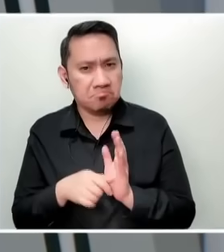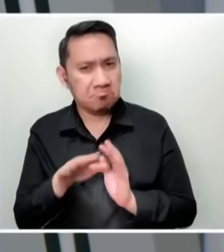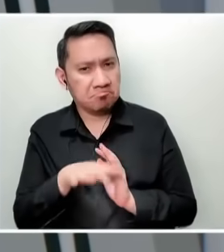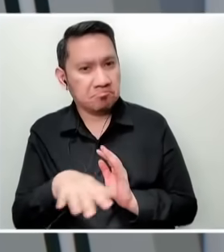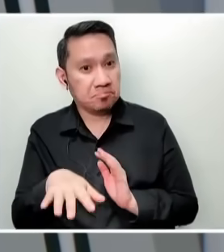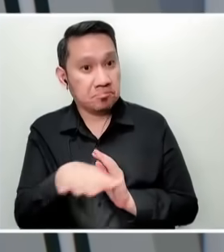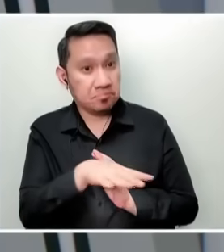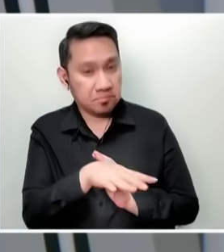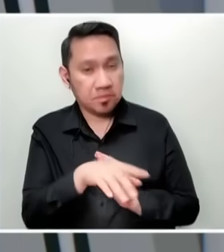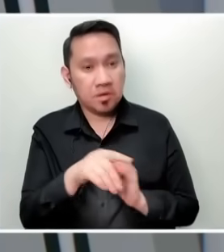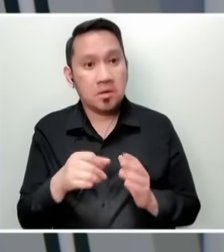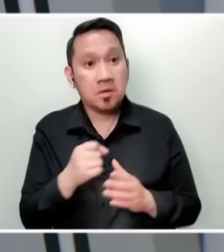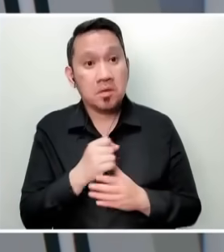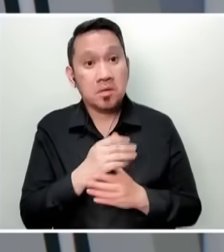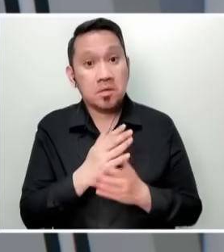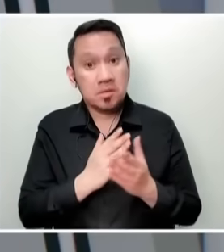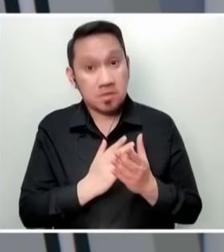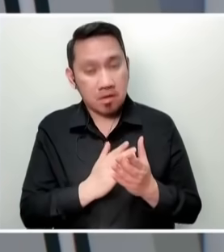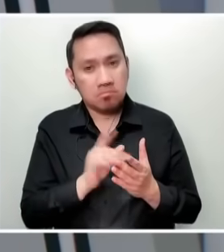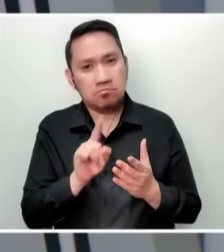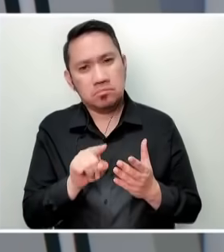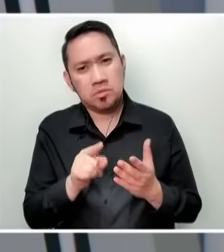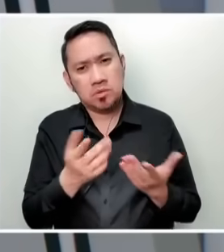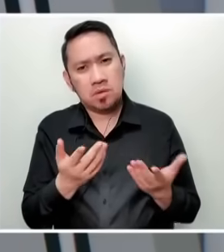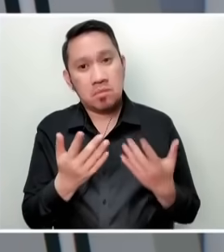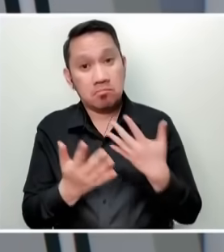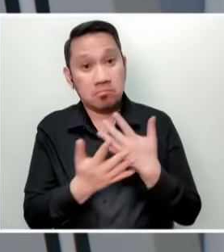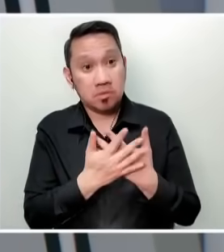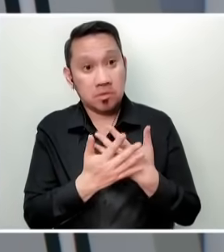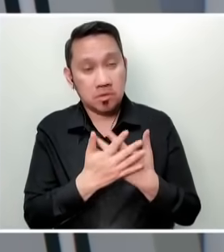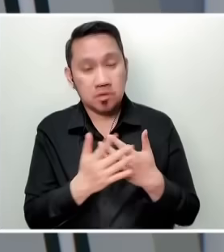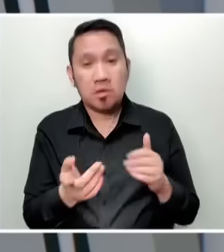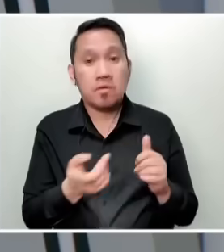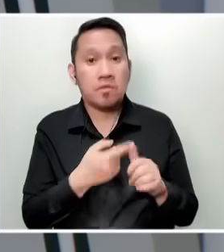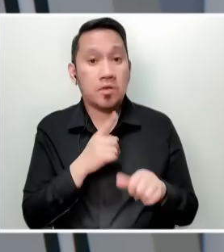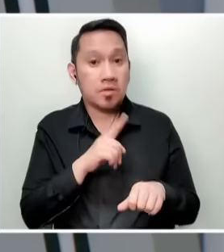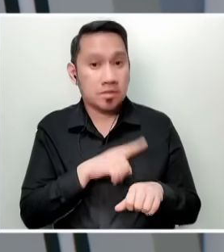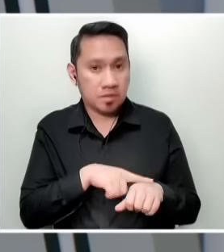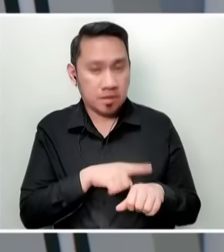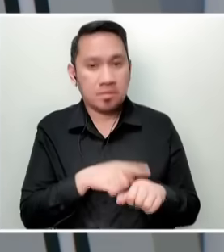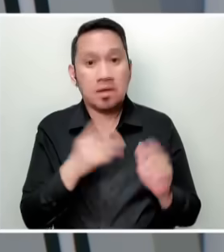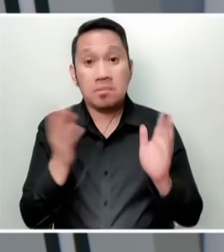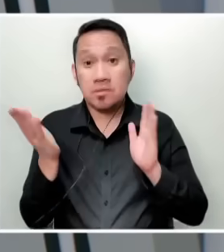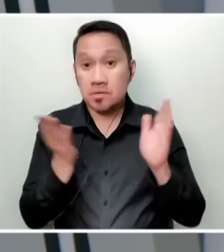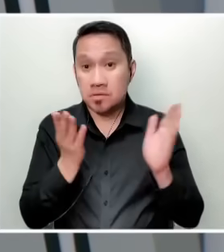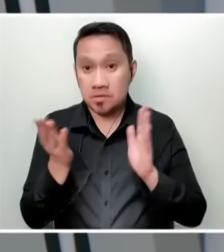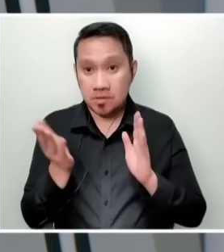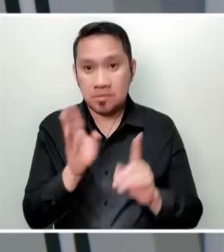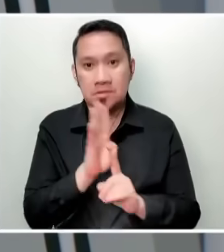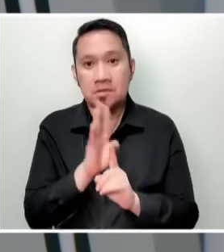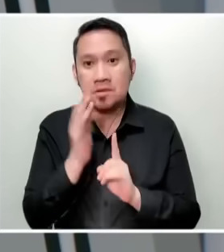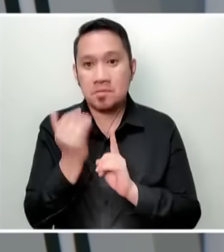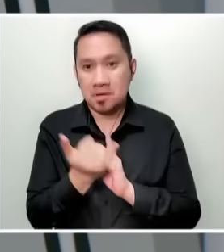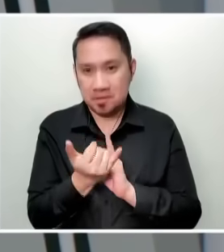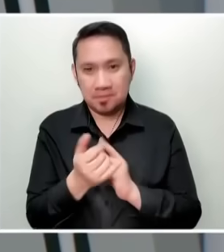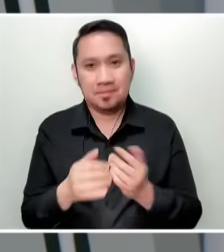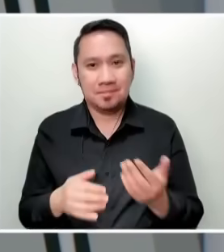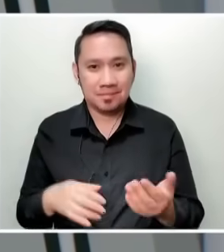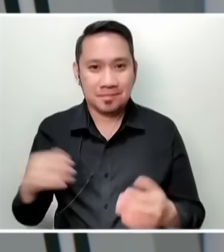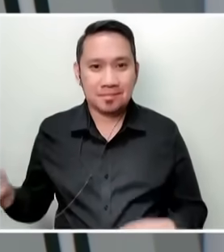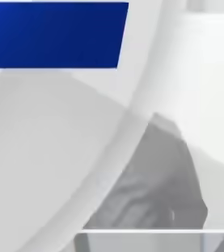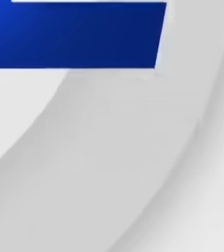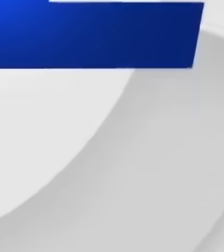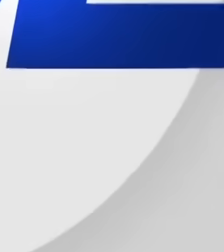persons deprived of liberty na unang beses magsisilbi sa barangay. Nagpapatrol, Victoria Tulad.